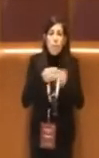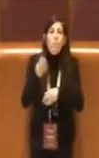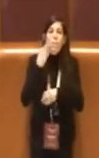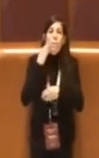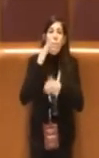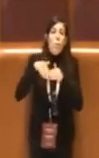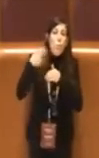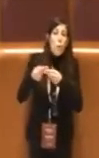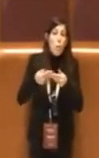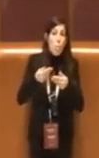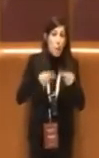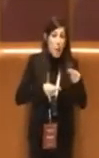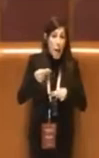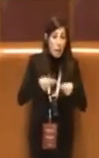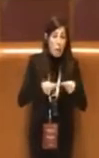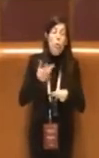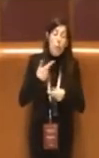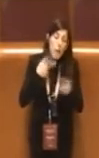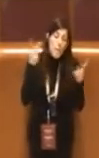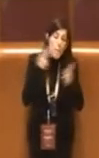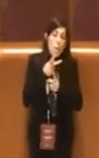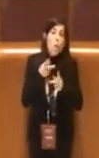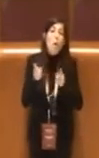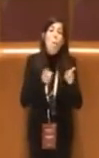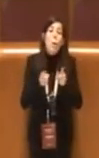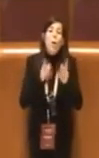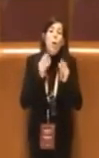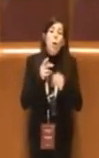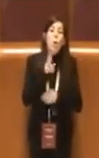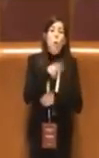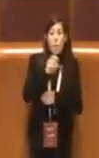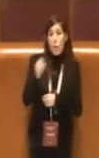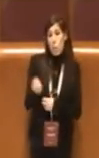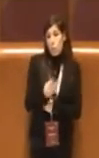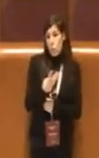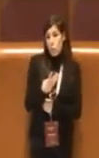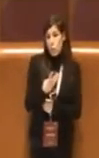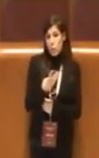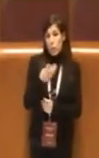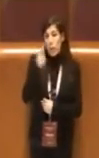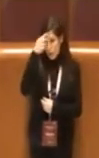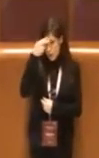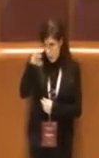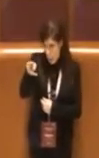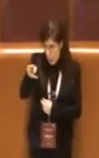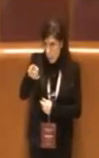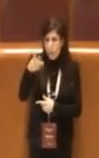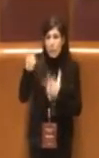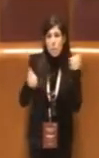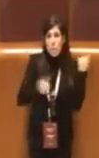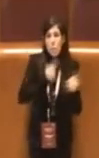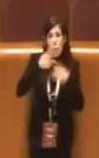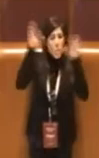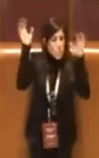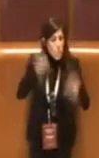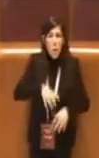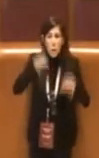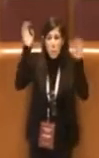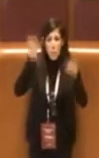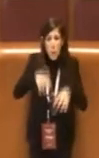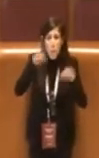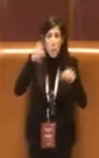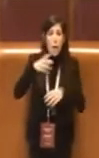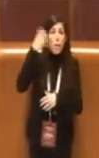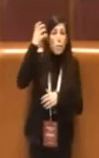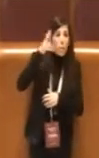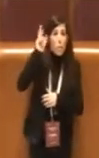risalgono al 2014, quindi la parte. Cioè quegli eventi alluvionali che hanno caratterizzato, se non ricordo male, il periodo fra gennaio e